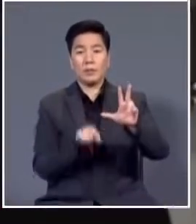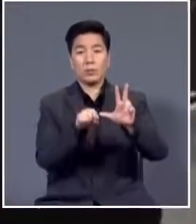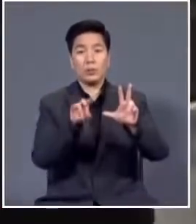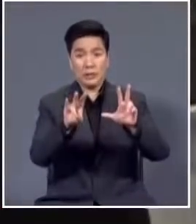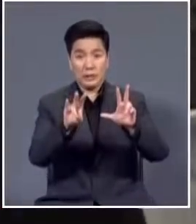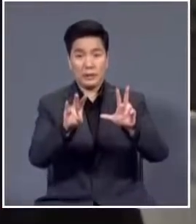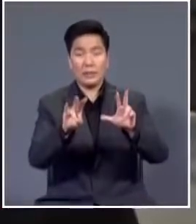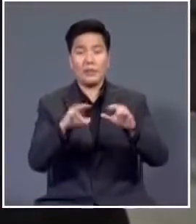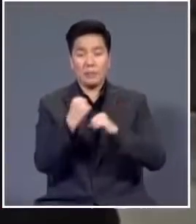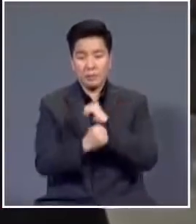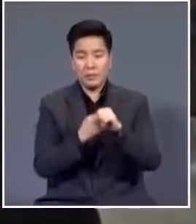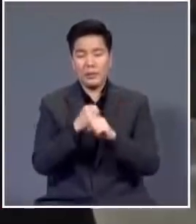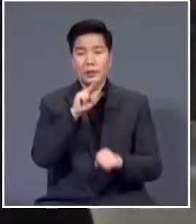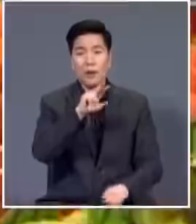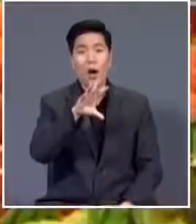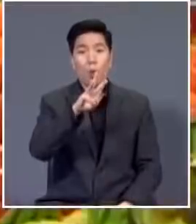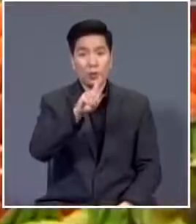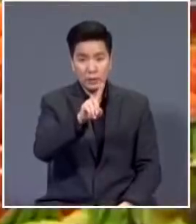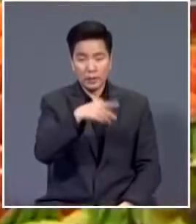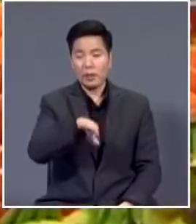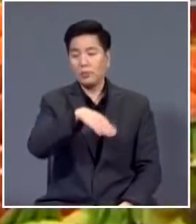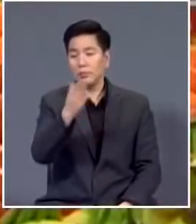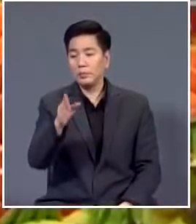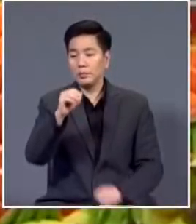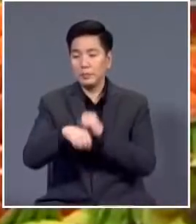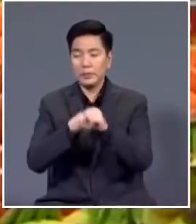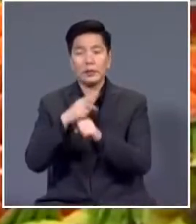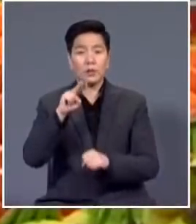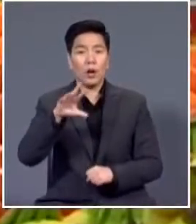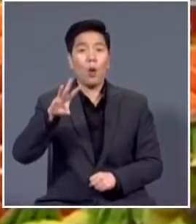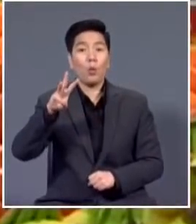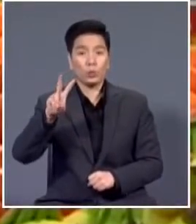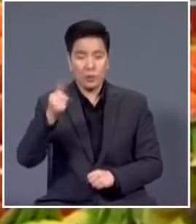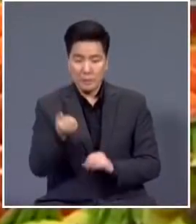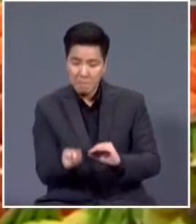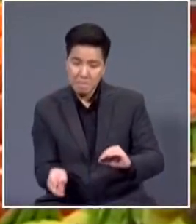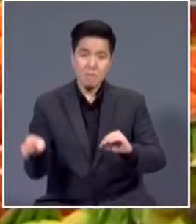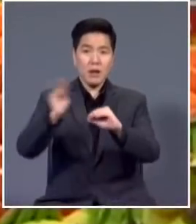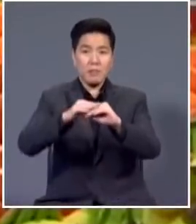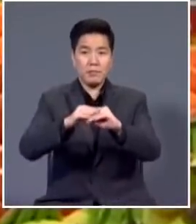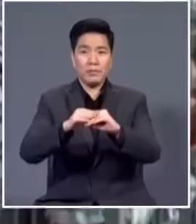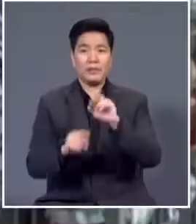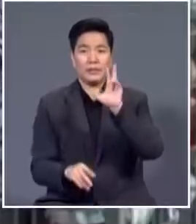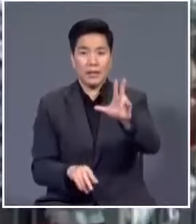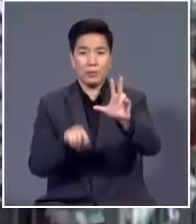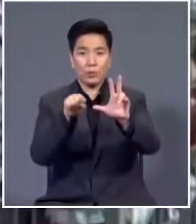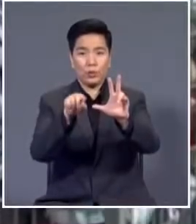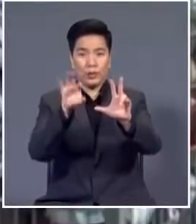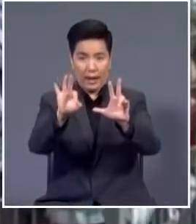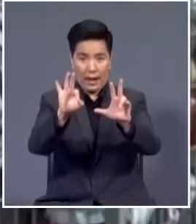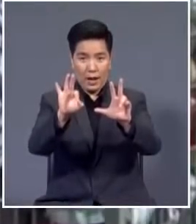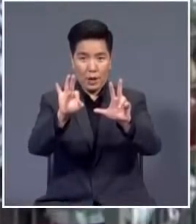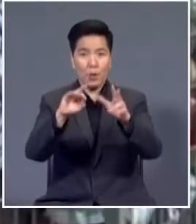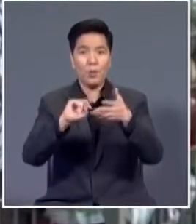ในปี2061และ2062ตอนนี้ก็จะเพิ่มปรับตัวสูงขึ้นเป็นร้อยละ 3.9 นะครับใน